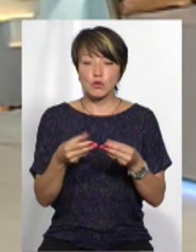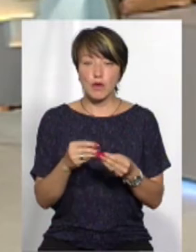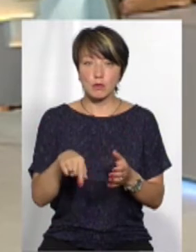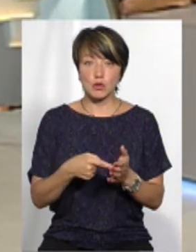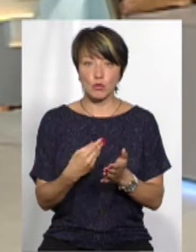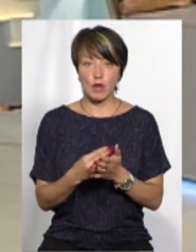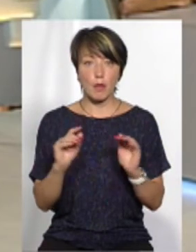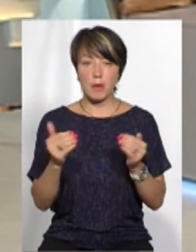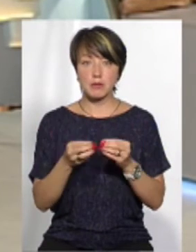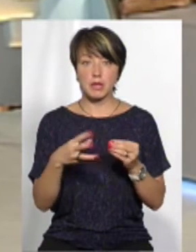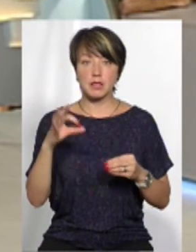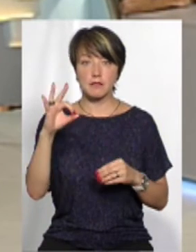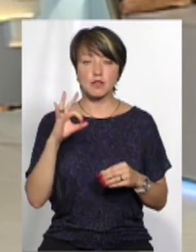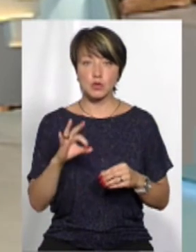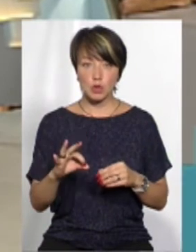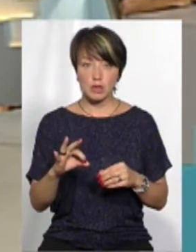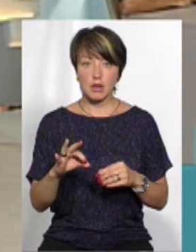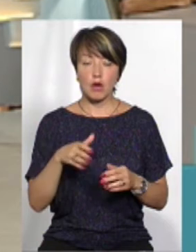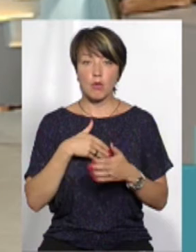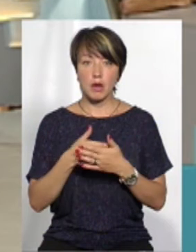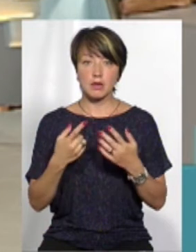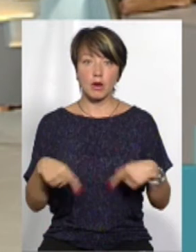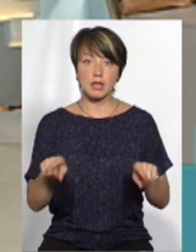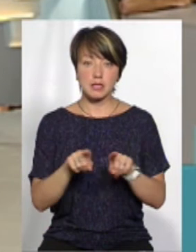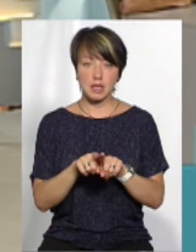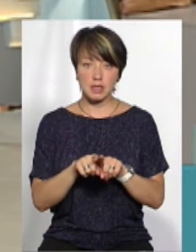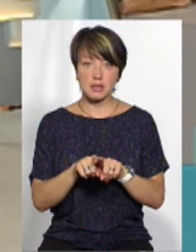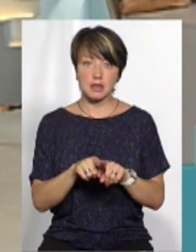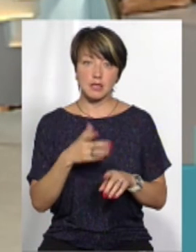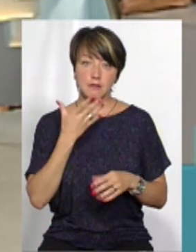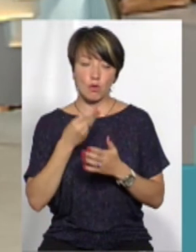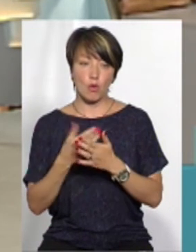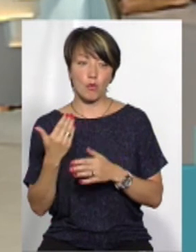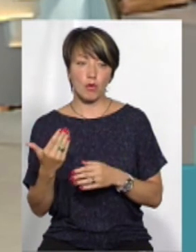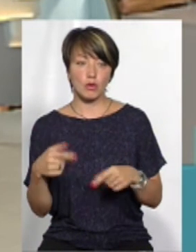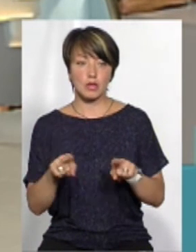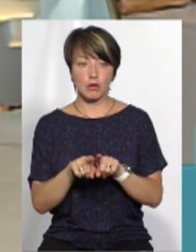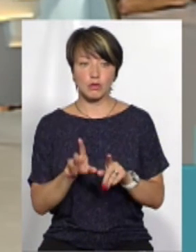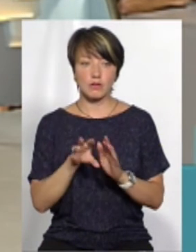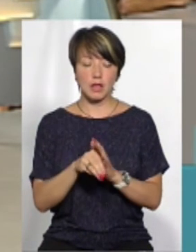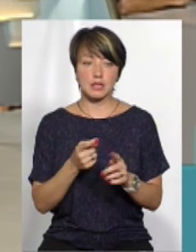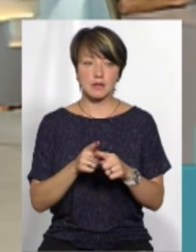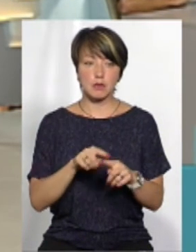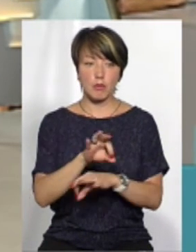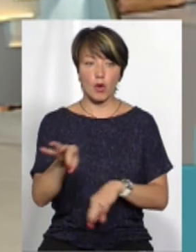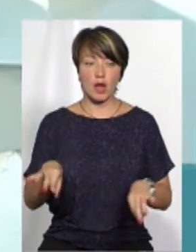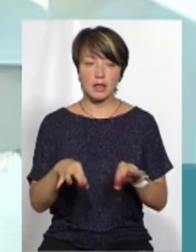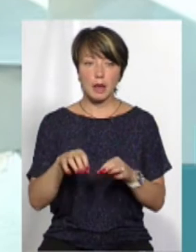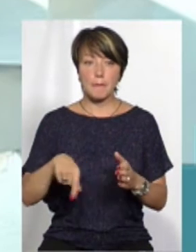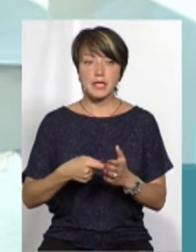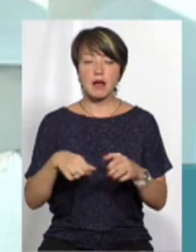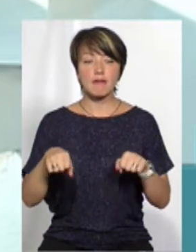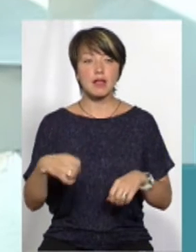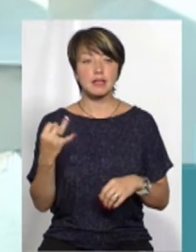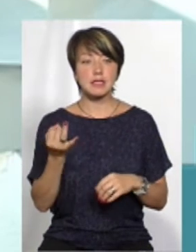не менше 15% мала громадська організація від свого боку. також вкласти в ці проекти. І міська